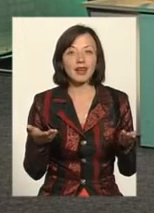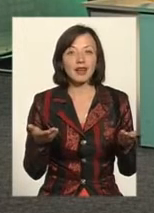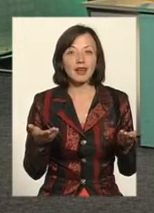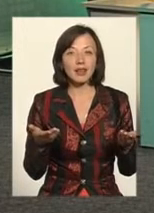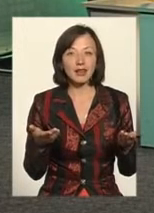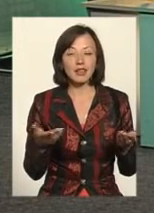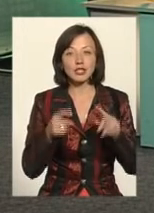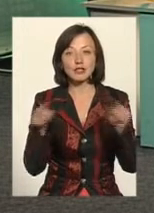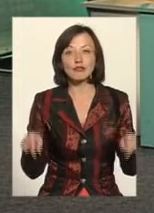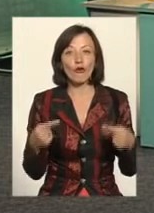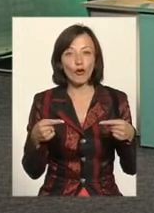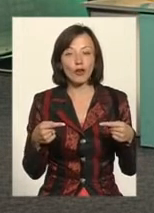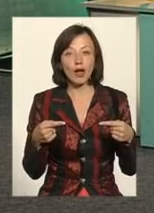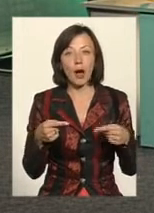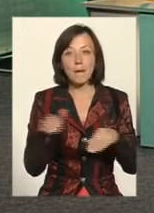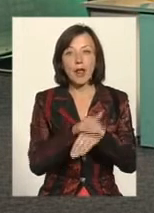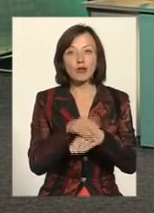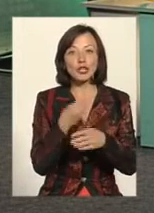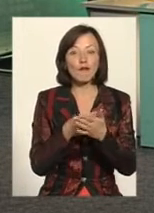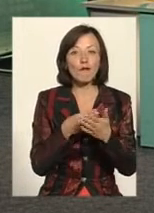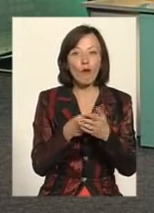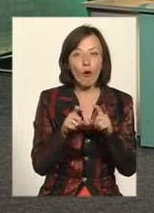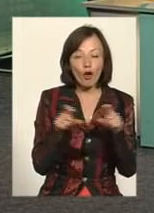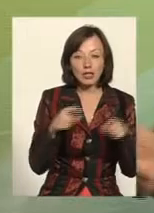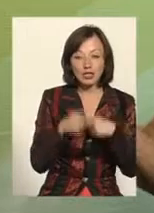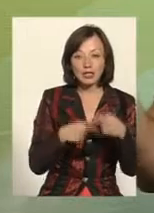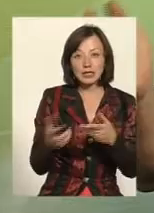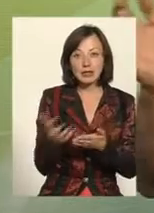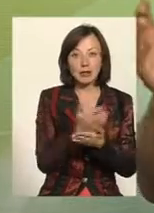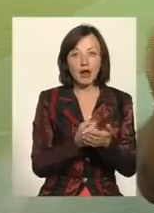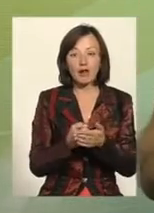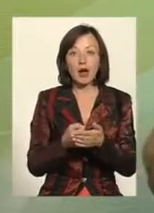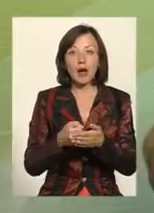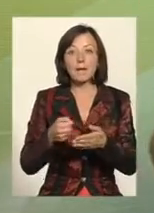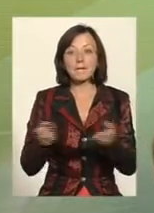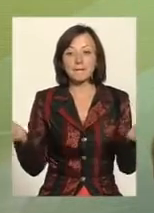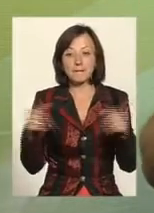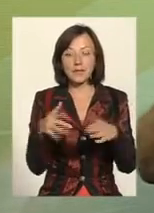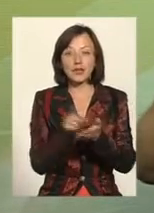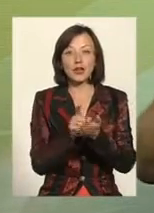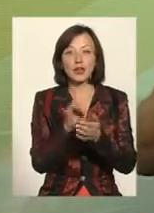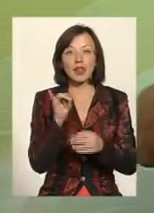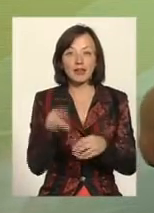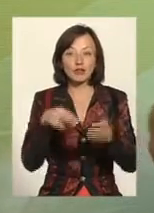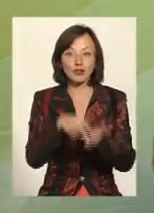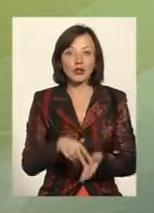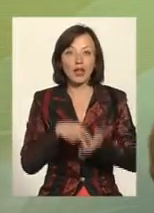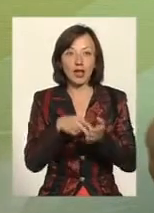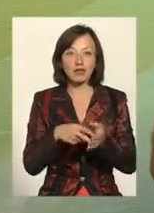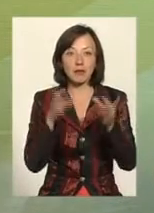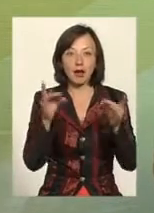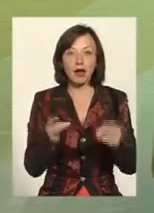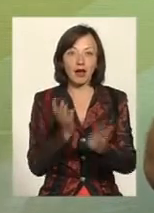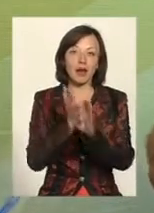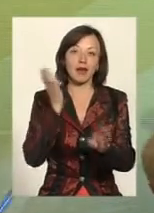другий створює благочинний фонд. Через той благочинний фонд зібрав пів міста Хмельницького пенсіонерів, які стоять за тими пайками,